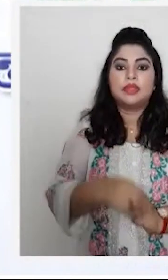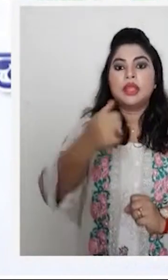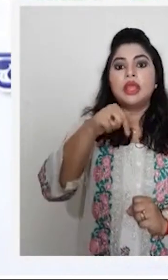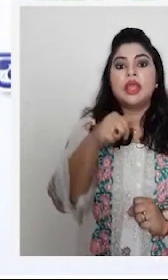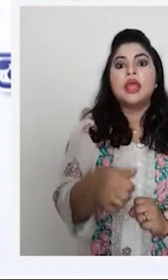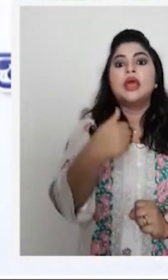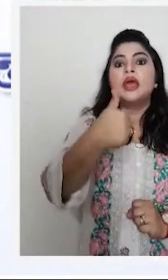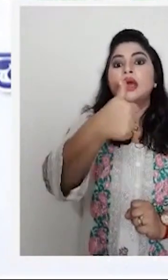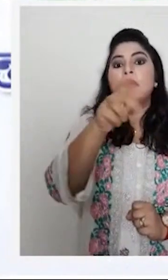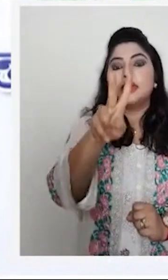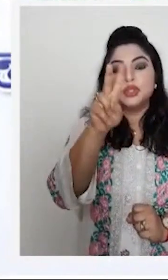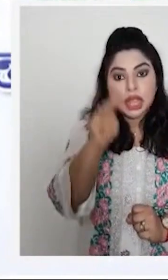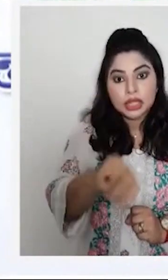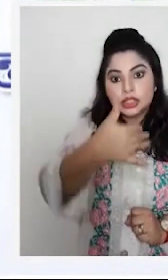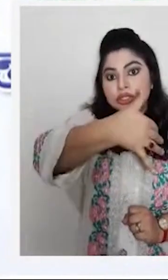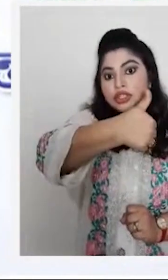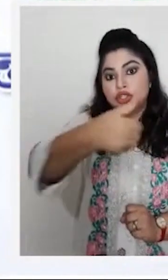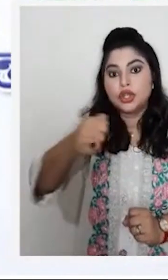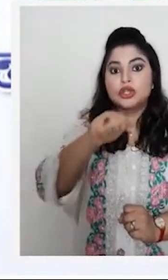2,69,935 জন। বর্তমানে কোয়ারেন্টাইনে আছেন